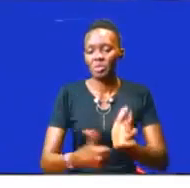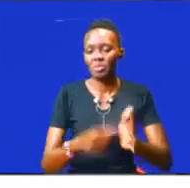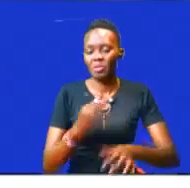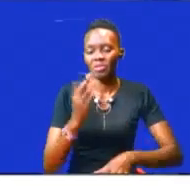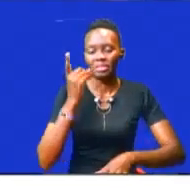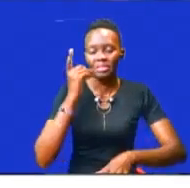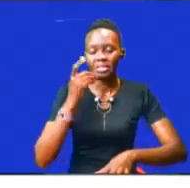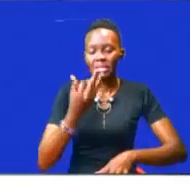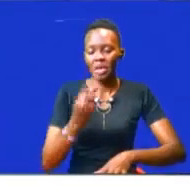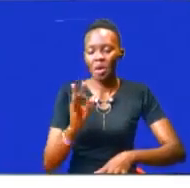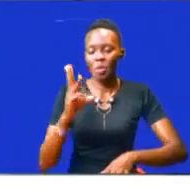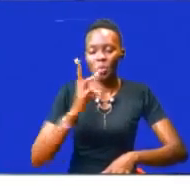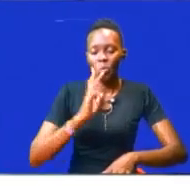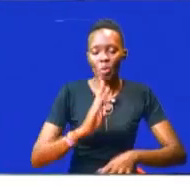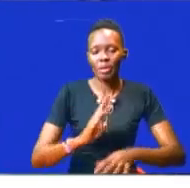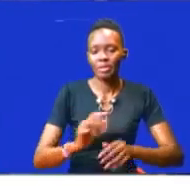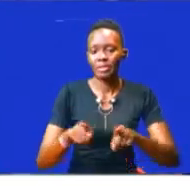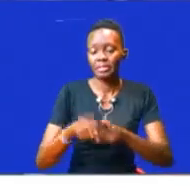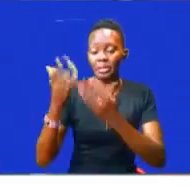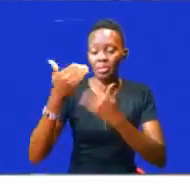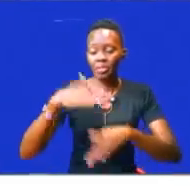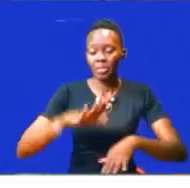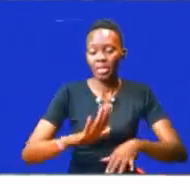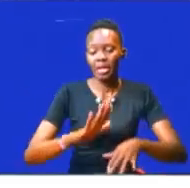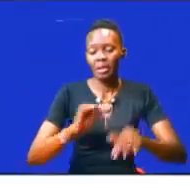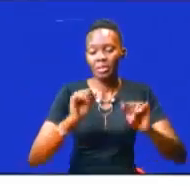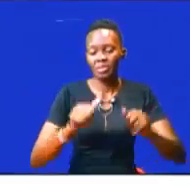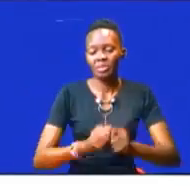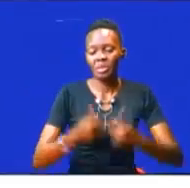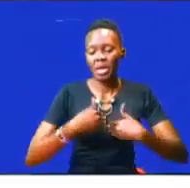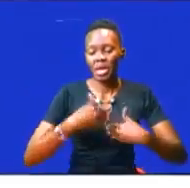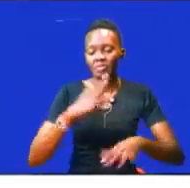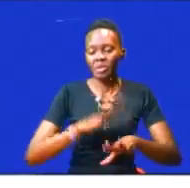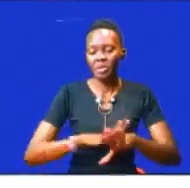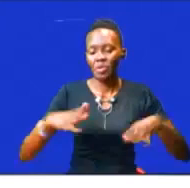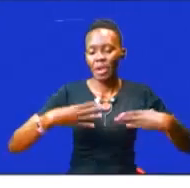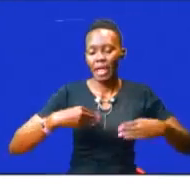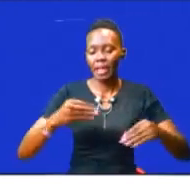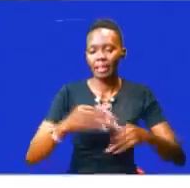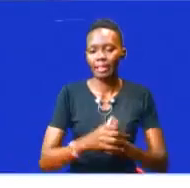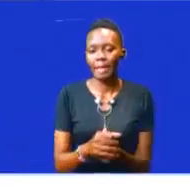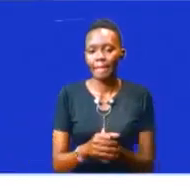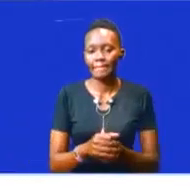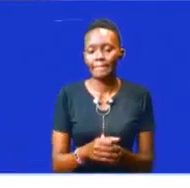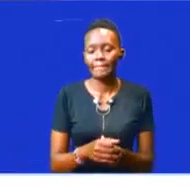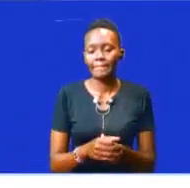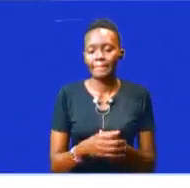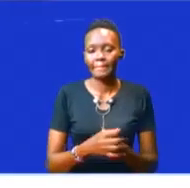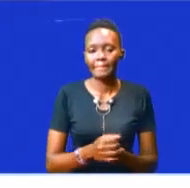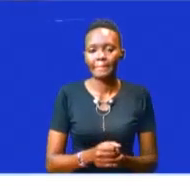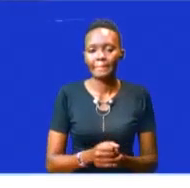kod pi kigedo oganda koro dhi dago gi mano ero makare. Nekala TV koke chiro ma